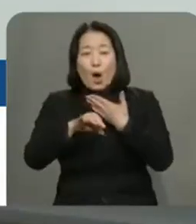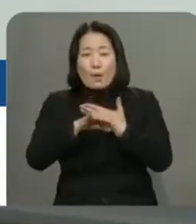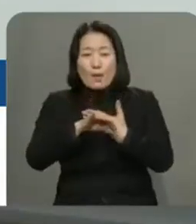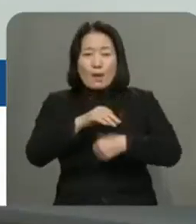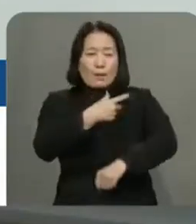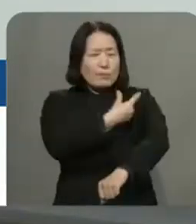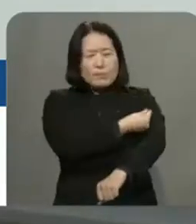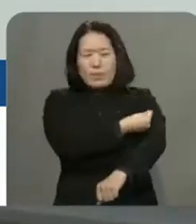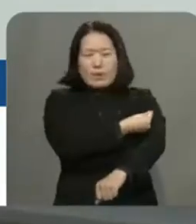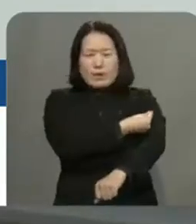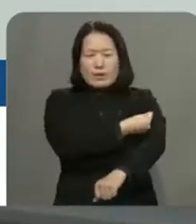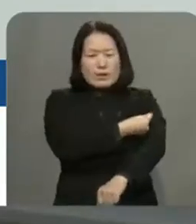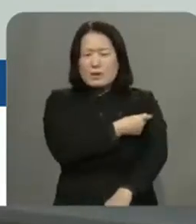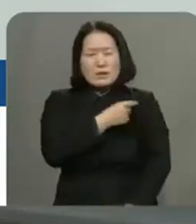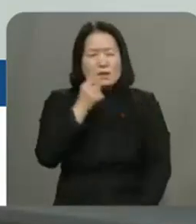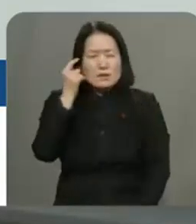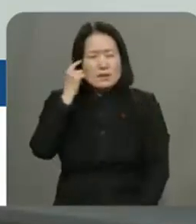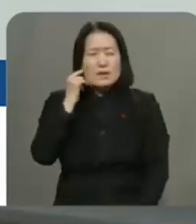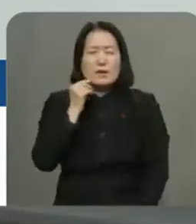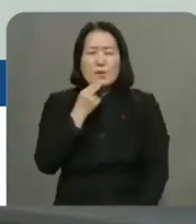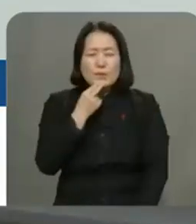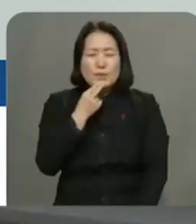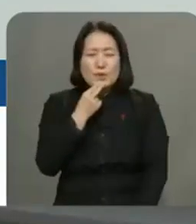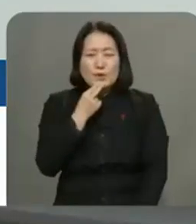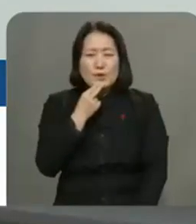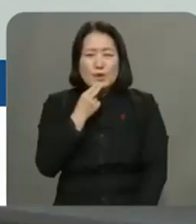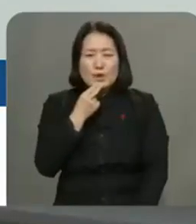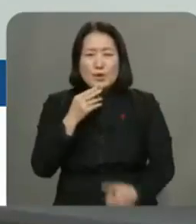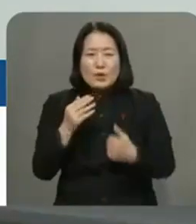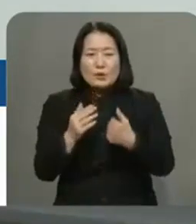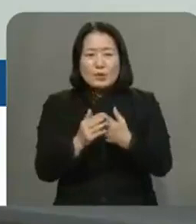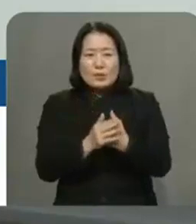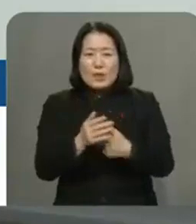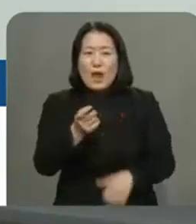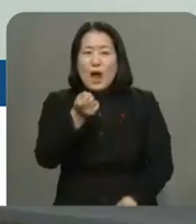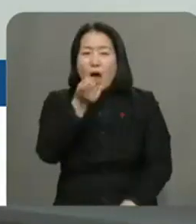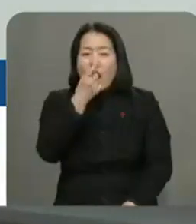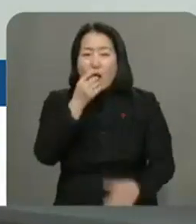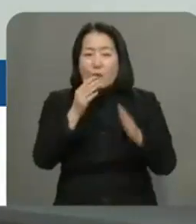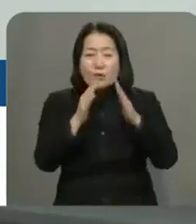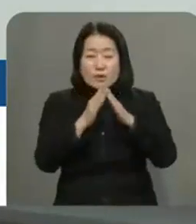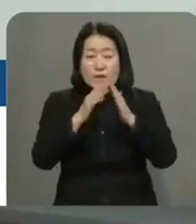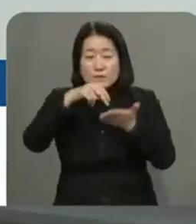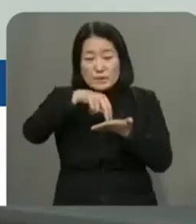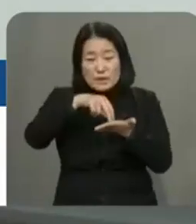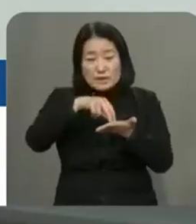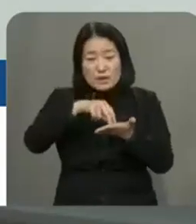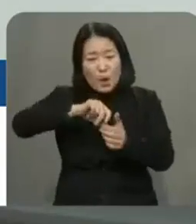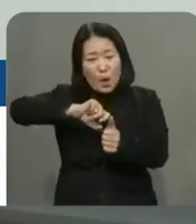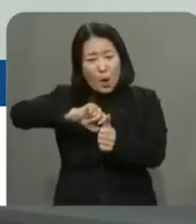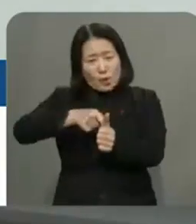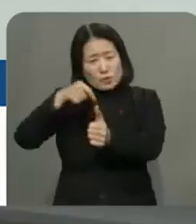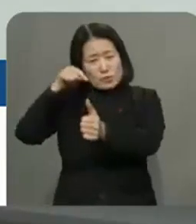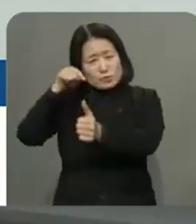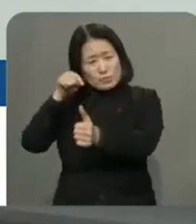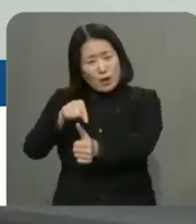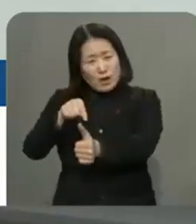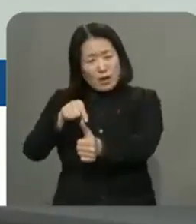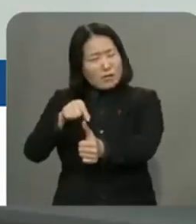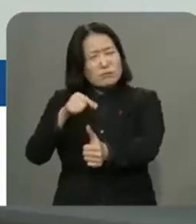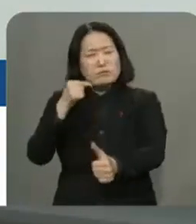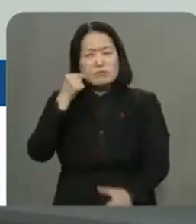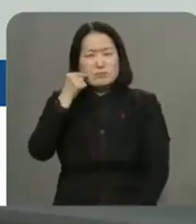자기는 아이에게 그 백신을 마칠 계획이 없다 학원에서 감히 뭐 어떻게